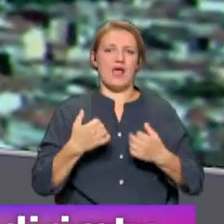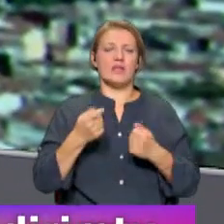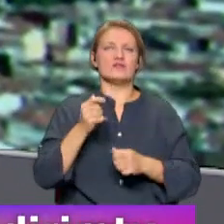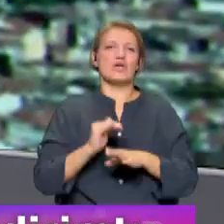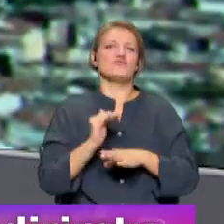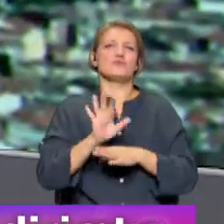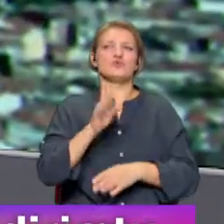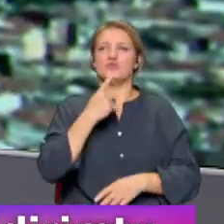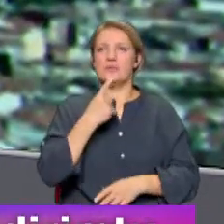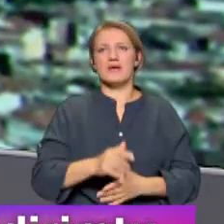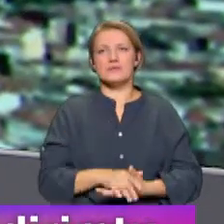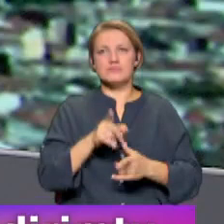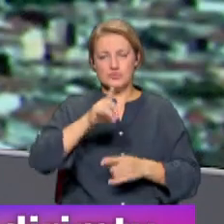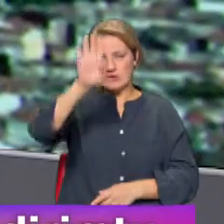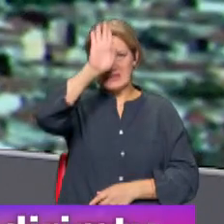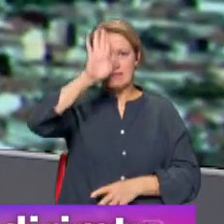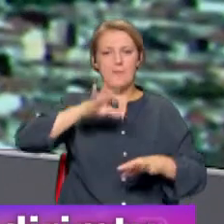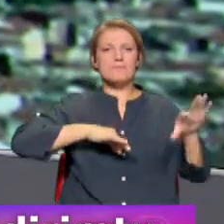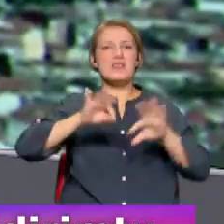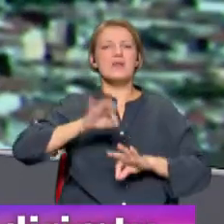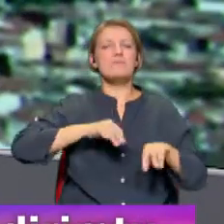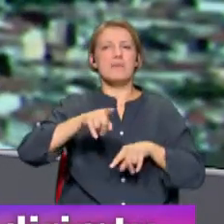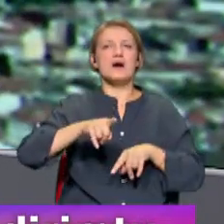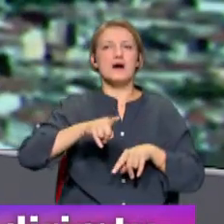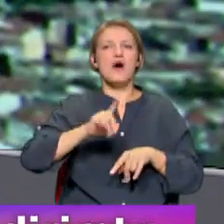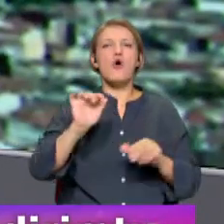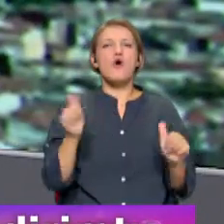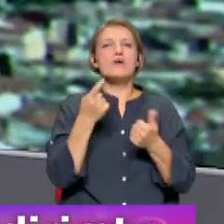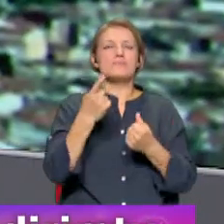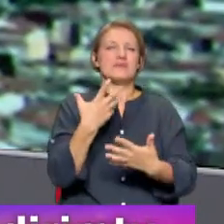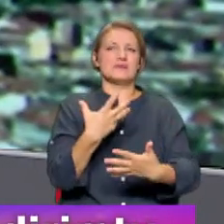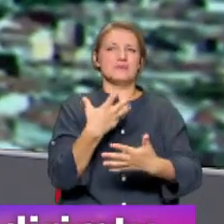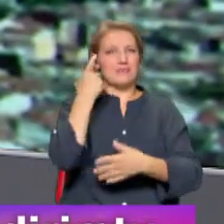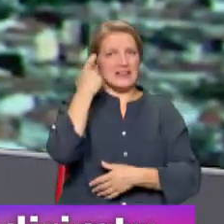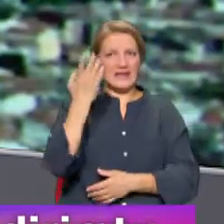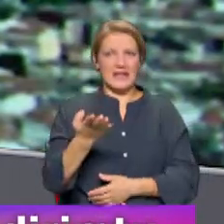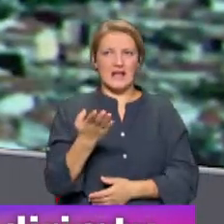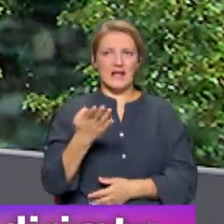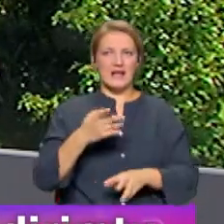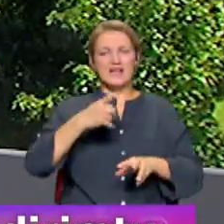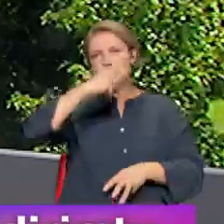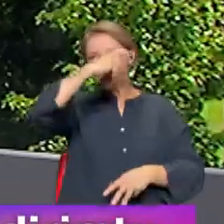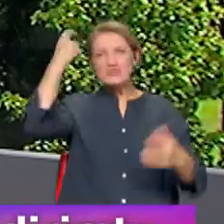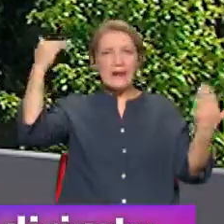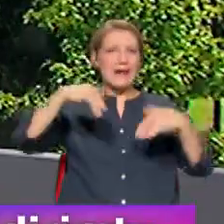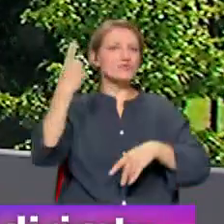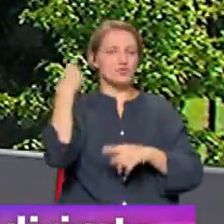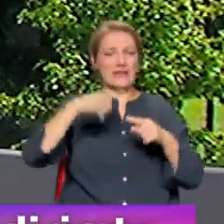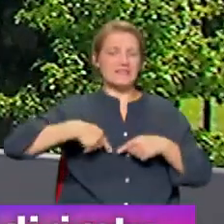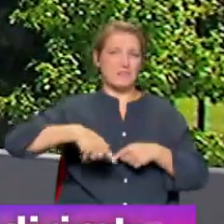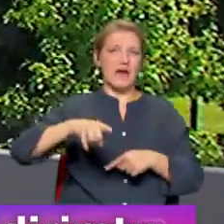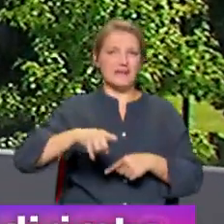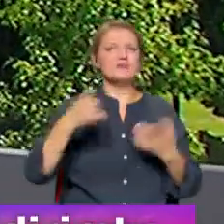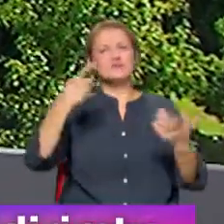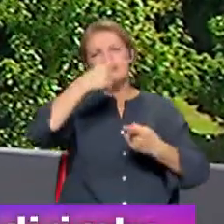şartlarda yaşamıyorsunuz Efendim Bu da İstanbul planlama ajansının önemli bir verisi E yani bağır sıcakları Geldi dün itibariyle